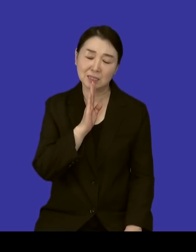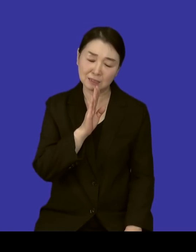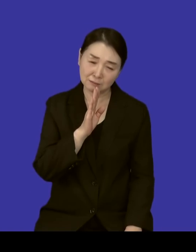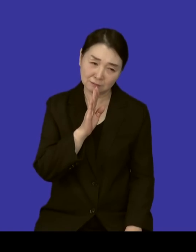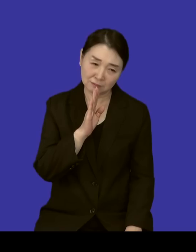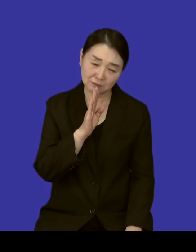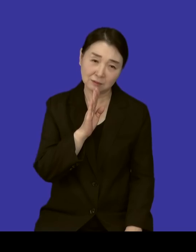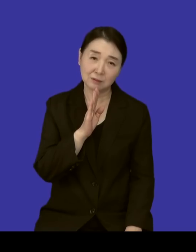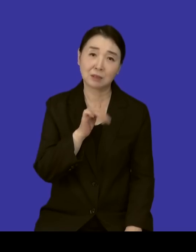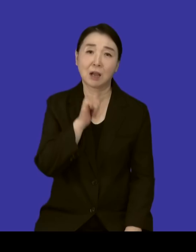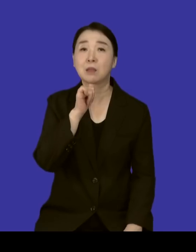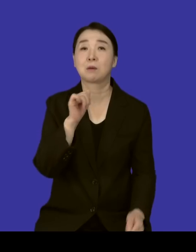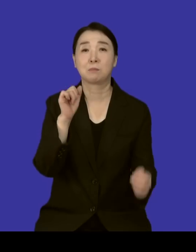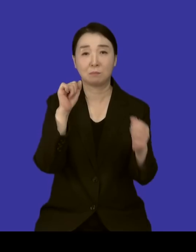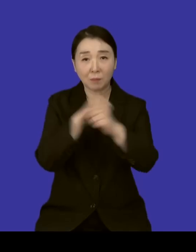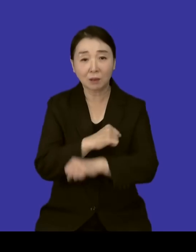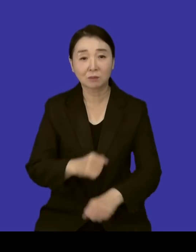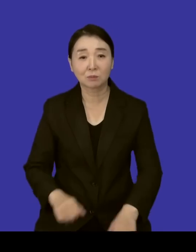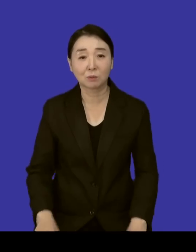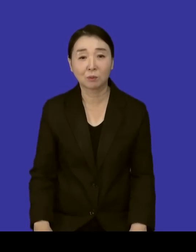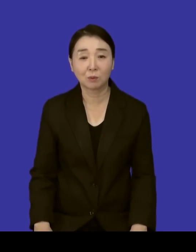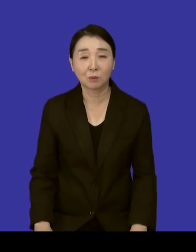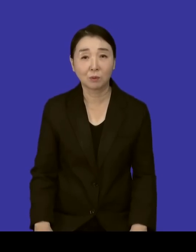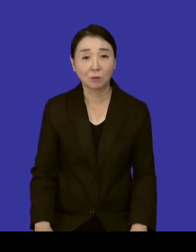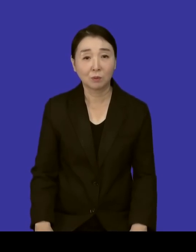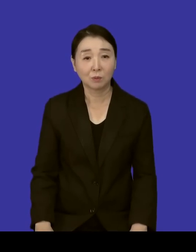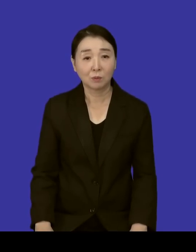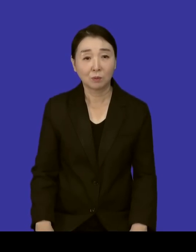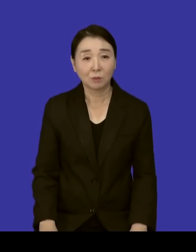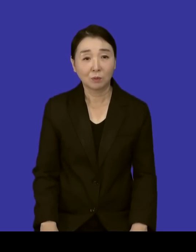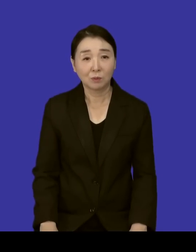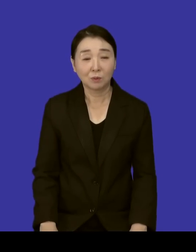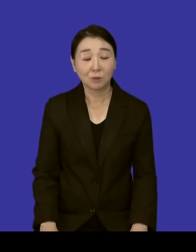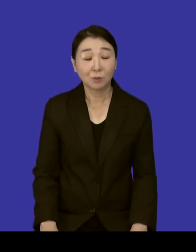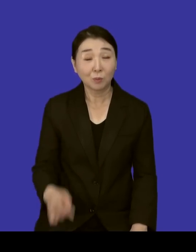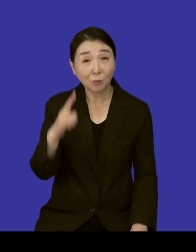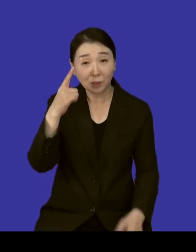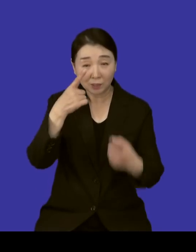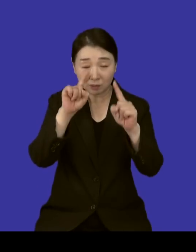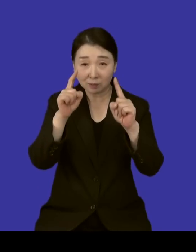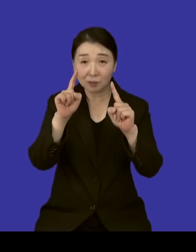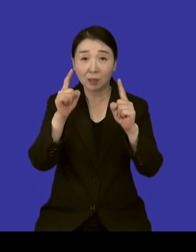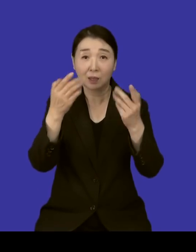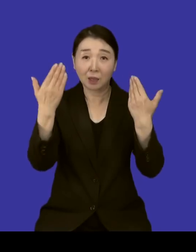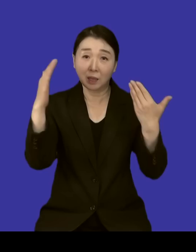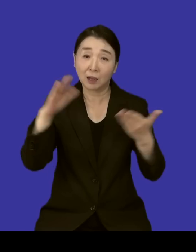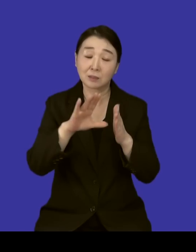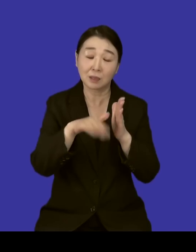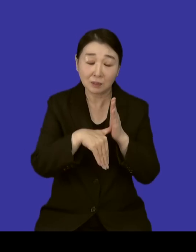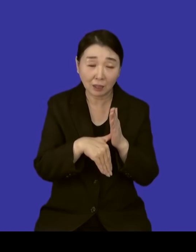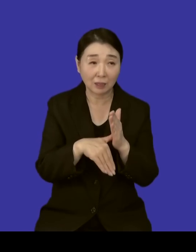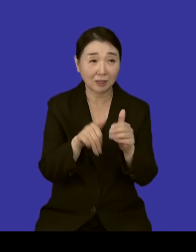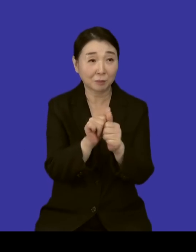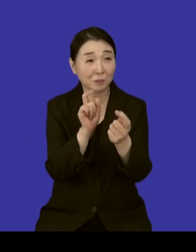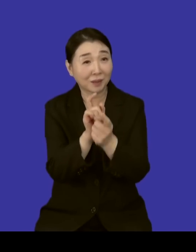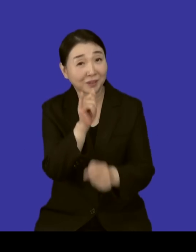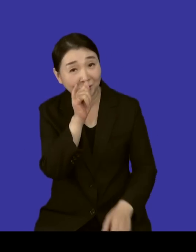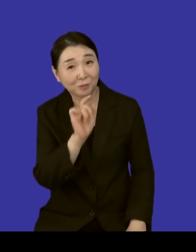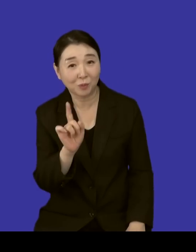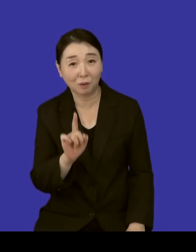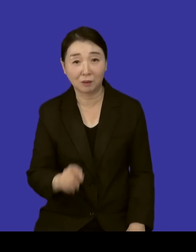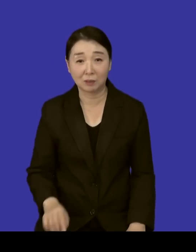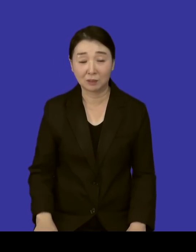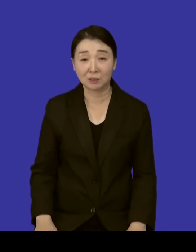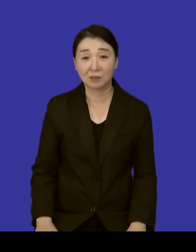망했어요. 그냥. 그러면 예. 뭐 미팅이나 뭐 그런 건 어떻게 해보셨어요? 대학교 때. 대학교 때. 그러니까 그래서 지금 저를 MT도 가고 보세요. 그랬더니. 그냥 다 저를